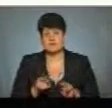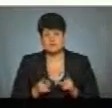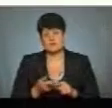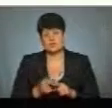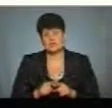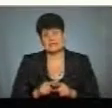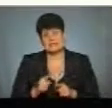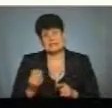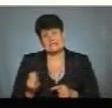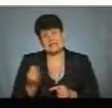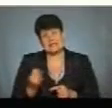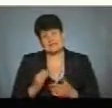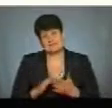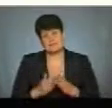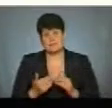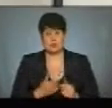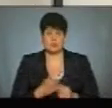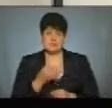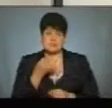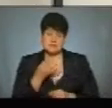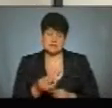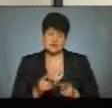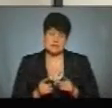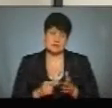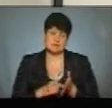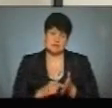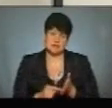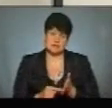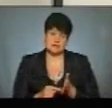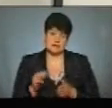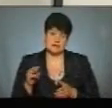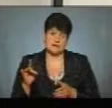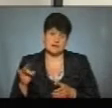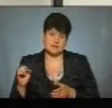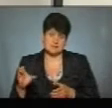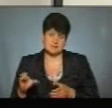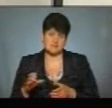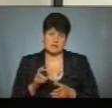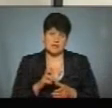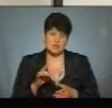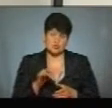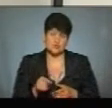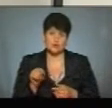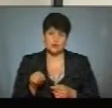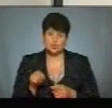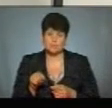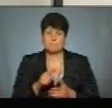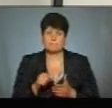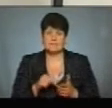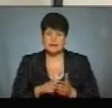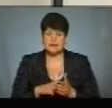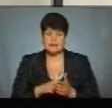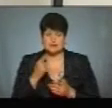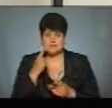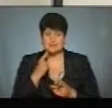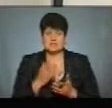Тут насправді дуже цікава ситуація. Я також хотів би сказати, що дійсно, як зазначив Тарас Березовець, тут